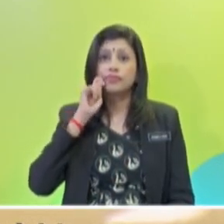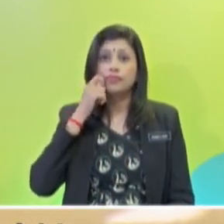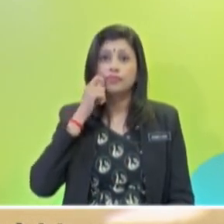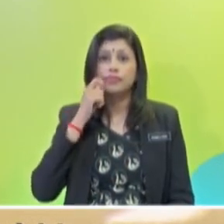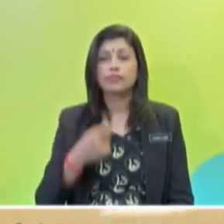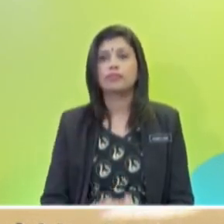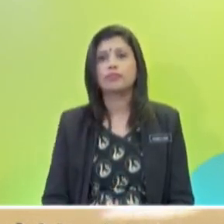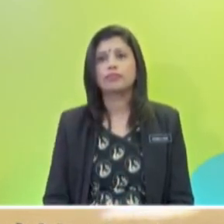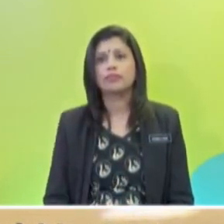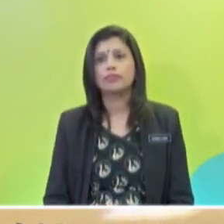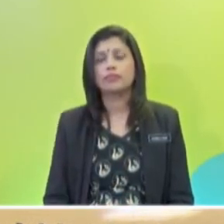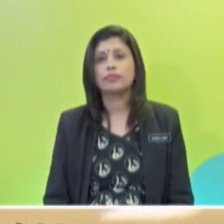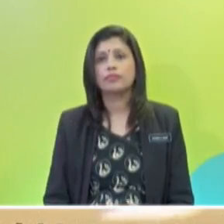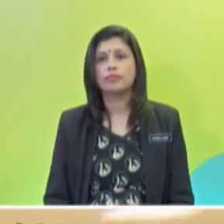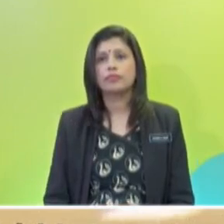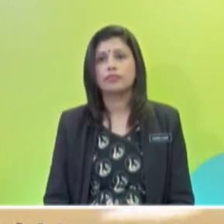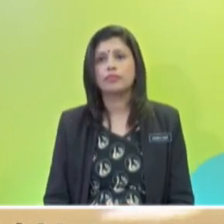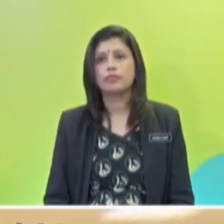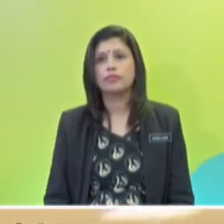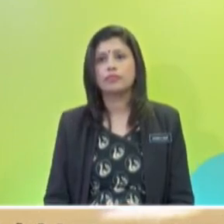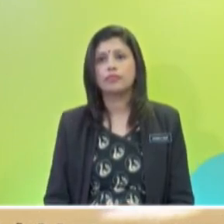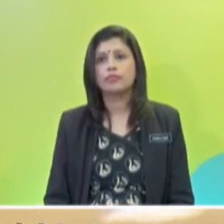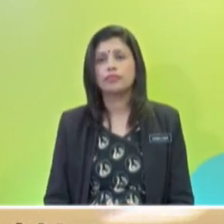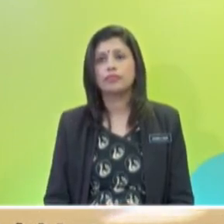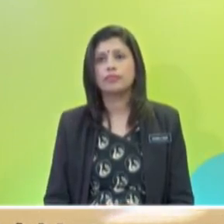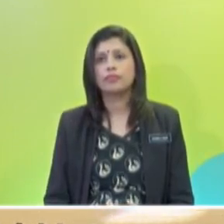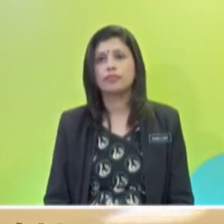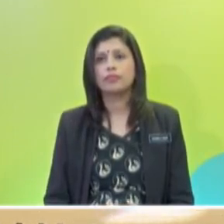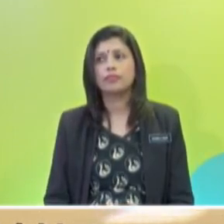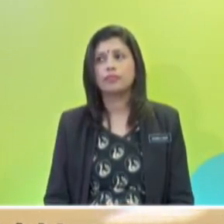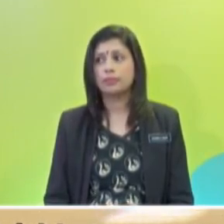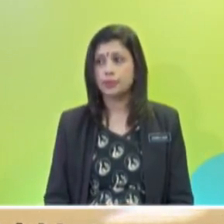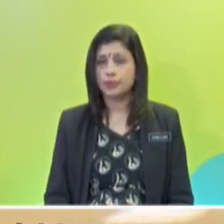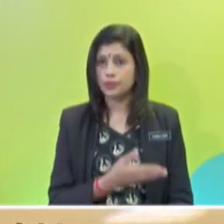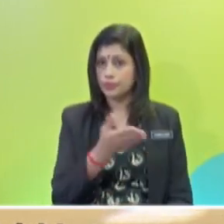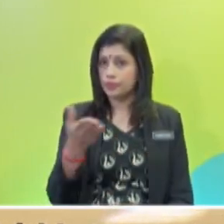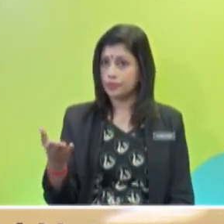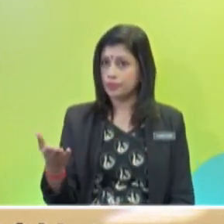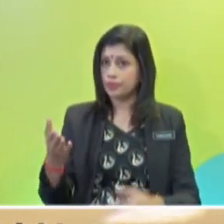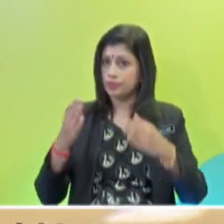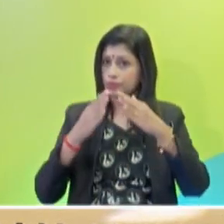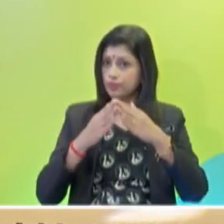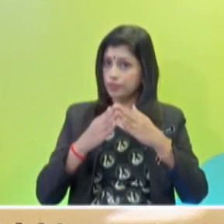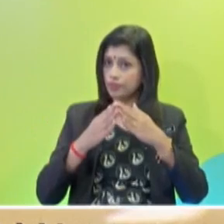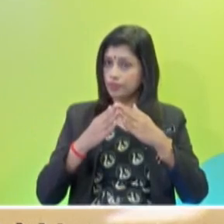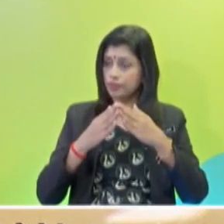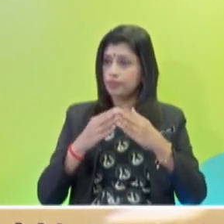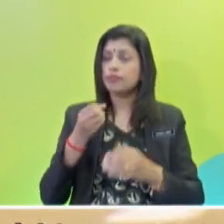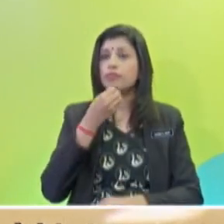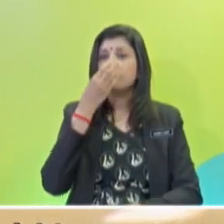tomato. Betul. Okey. Jadi boleh tak bantu cikgu dan murid-murid di rumah sebutkan